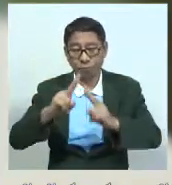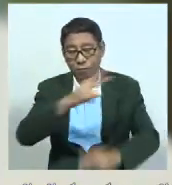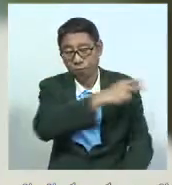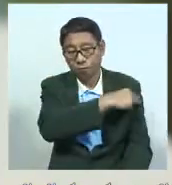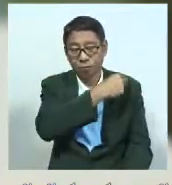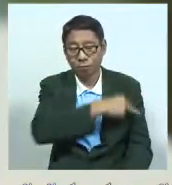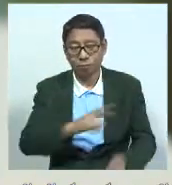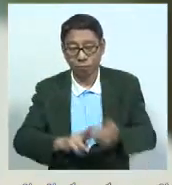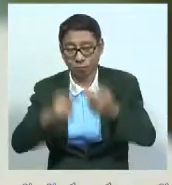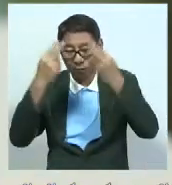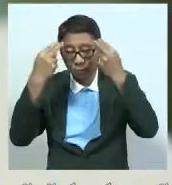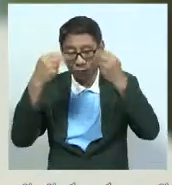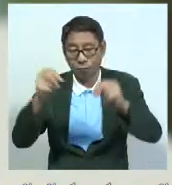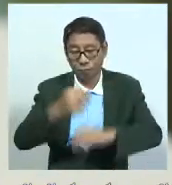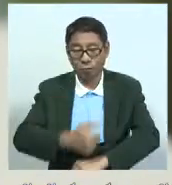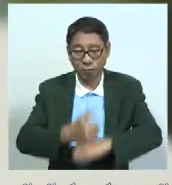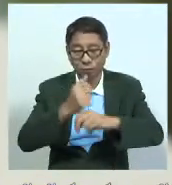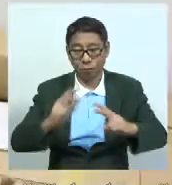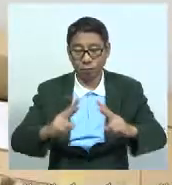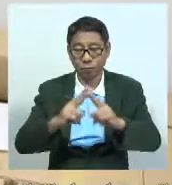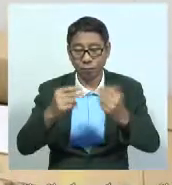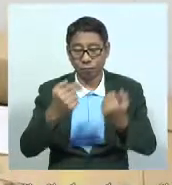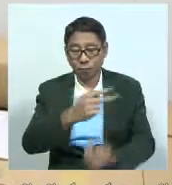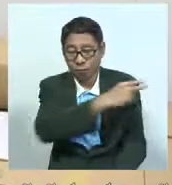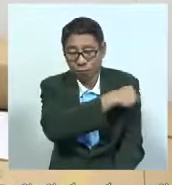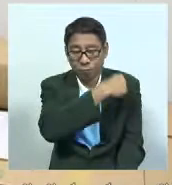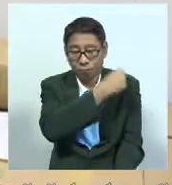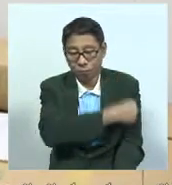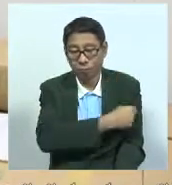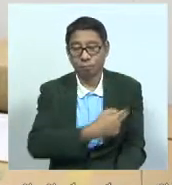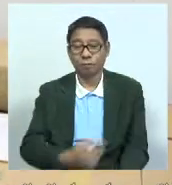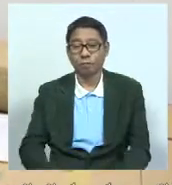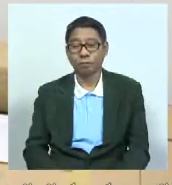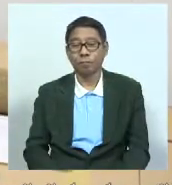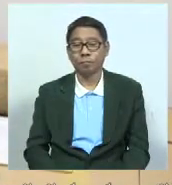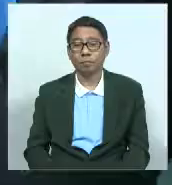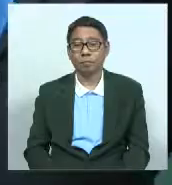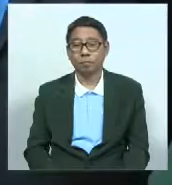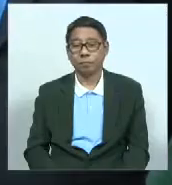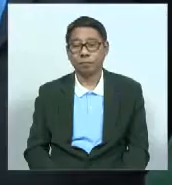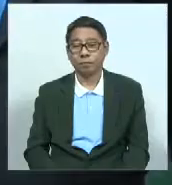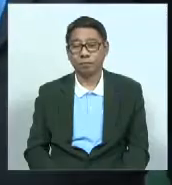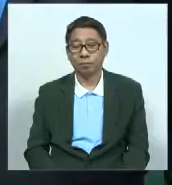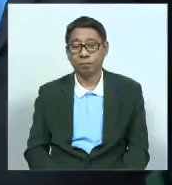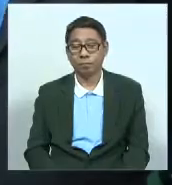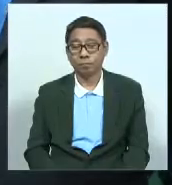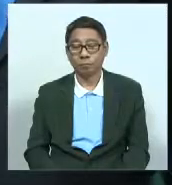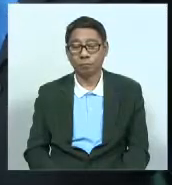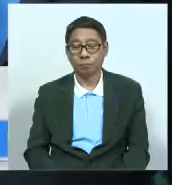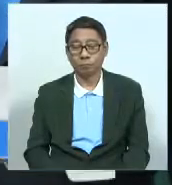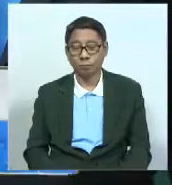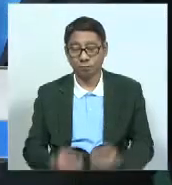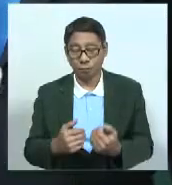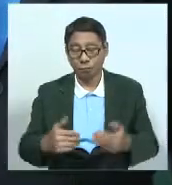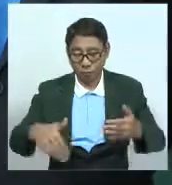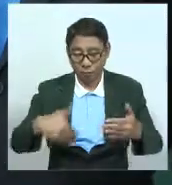ารณสุขแล้วก็รองนายกรัฐมนตรีและรัฐมนตรีว่าการกระทรวงสาธารณสุขกันดูครับ เสรีทางการแพทย์ตามนโยบ